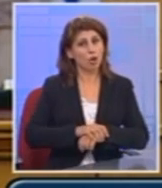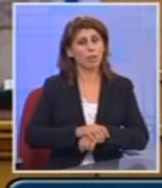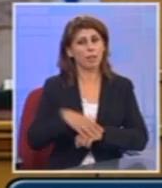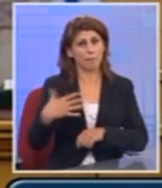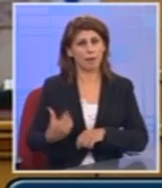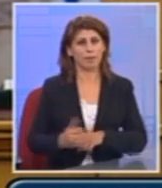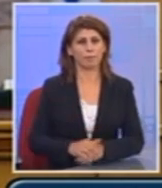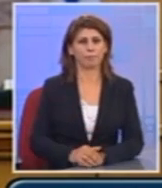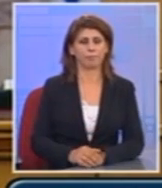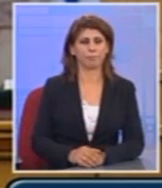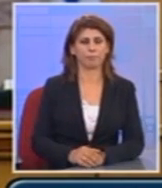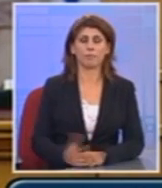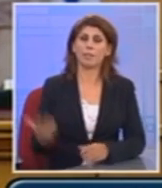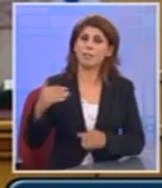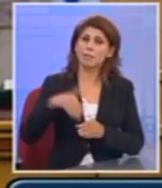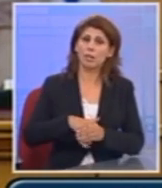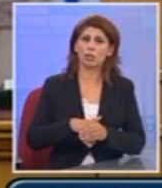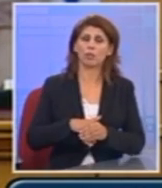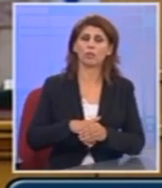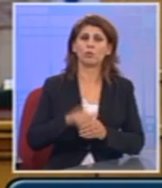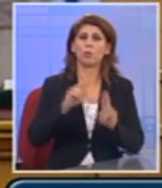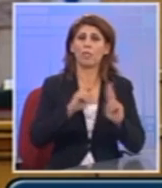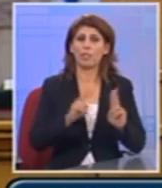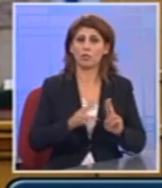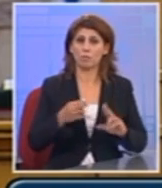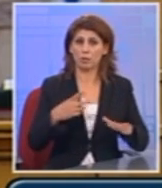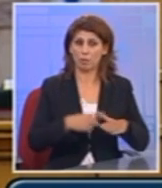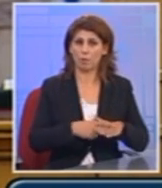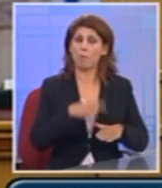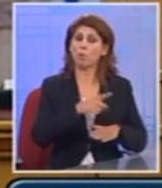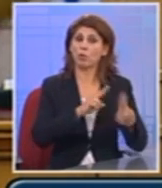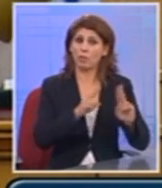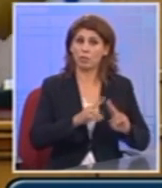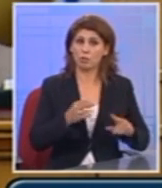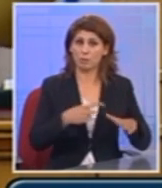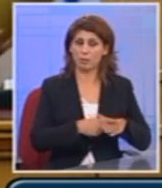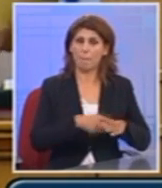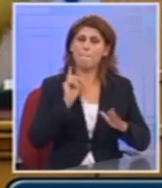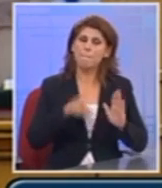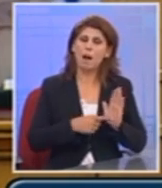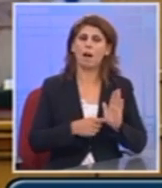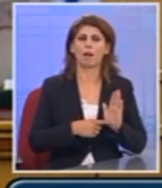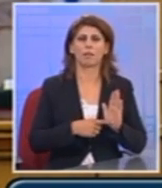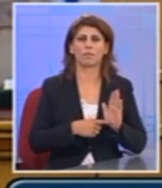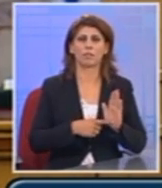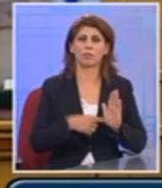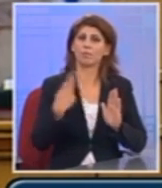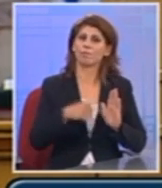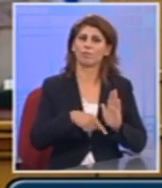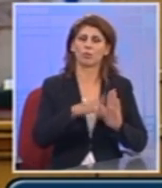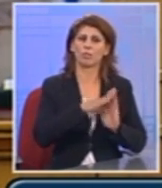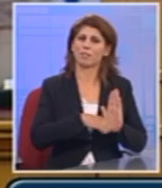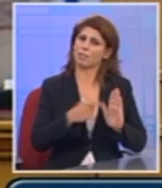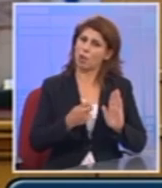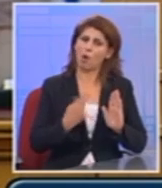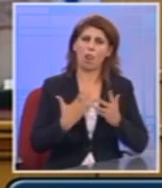συνενοχή συμμετοχή του δντ το οποίο ενήργησε κατά παράβασης του ίδιου του καταστατικού